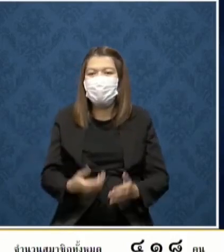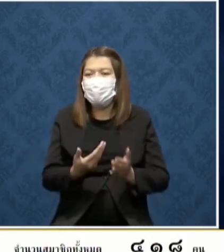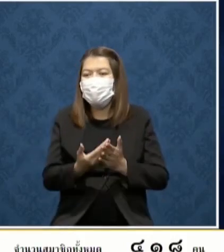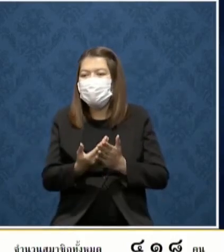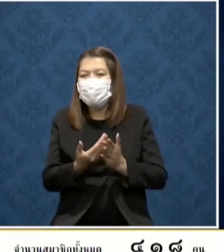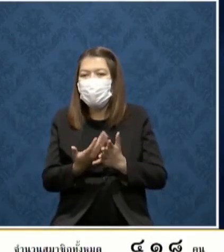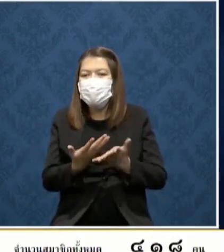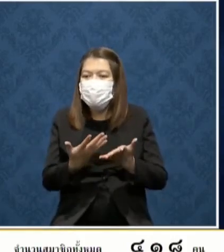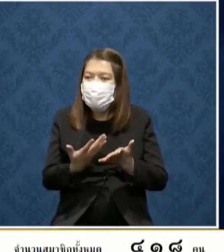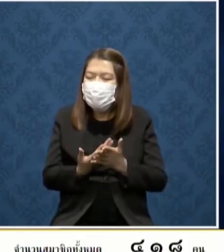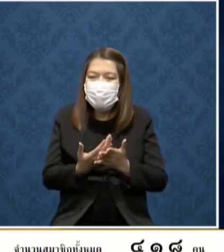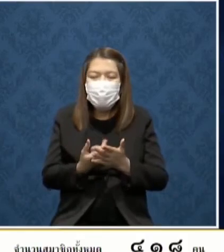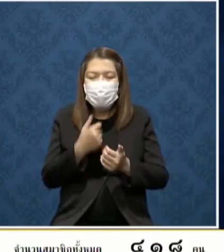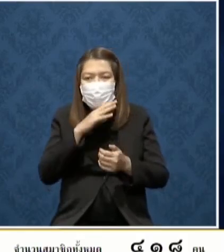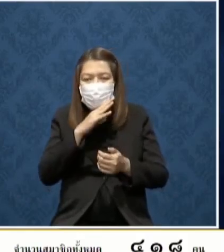หนไปซ้ออะไรมาหอเปล่า